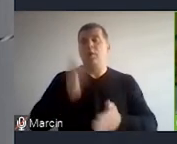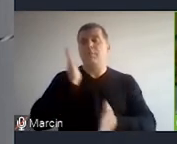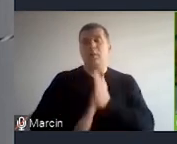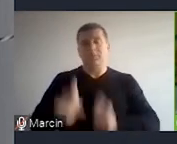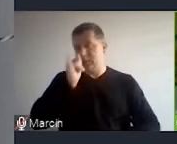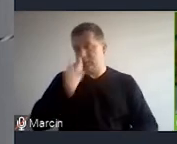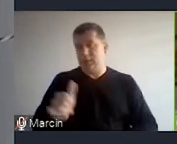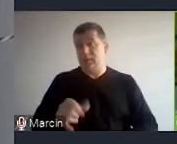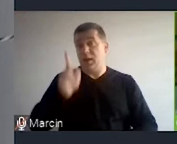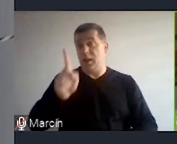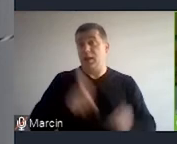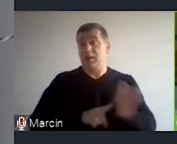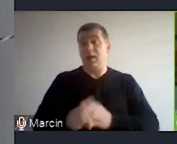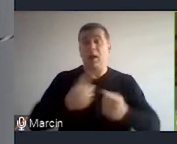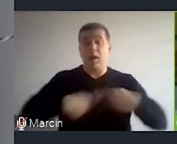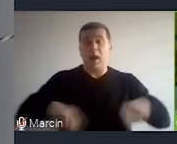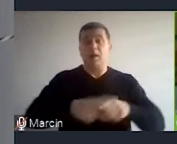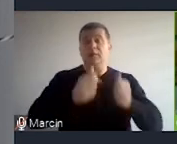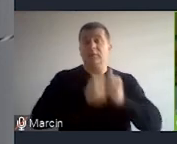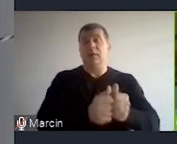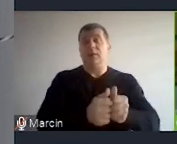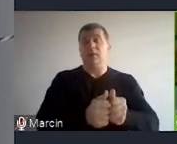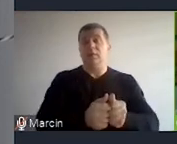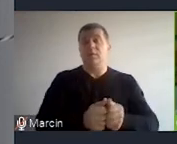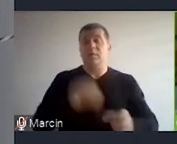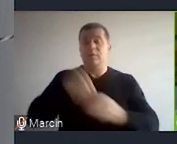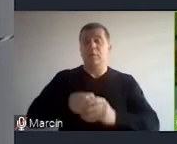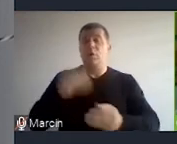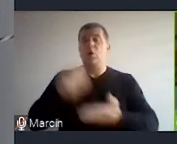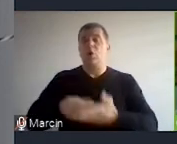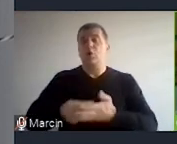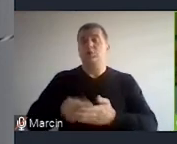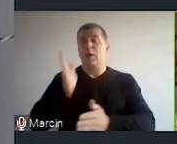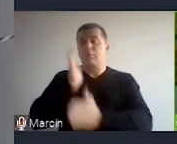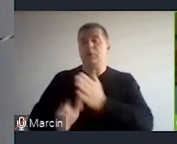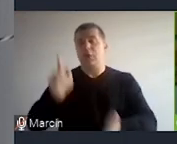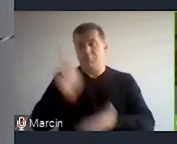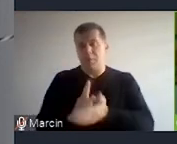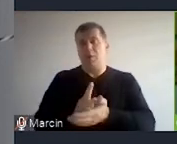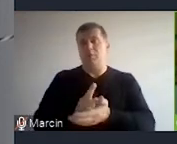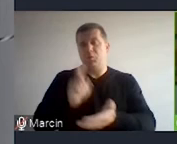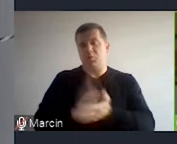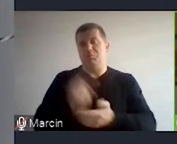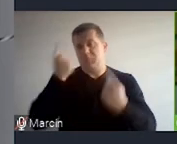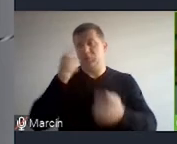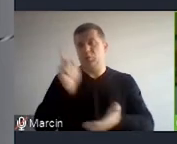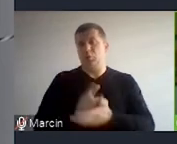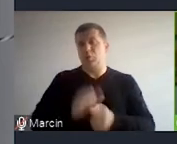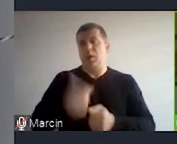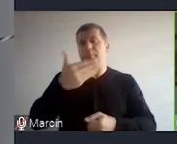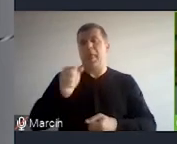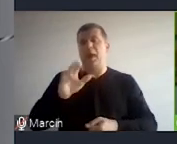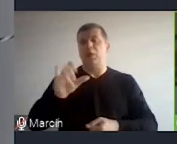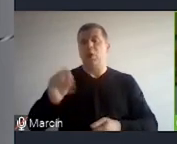da. Ale dla realizatorów zadań w kosztach bezpośrednich powinno się udać, no bo to są przecież merytoryczne